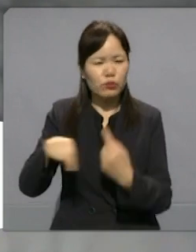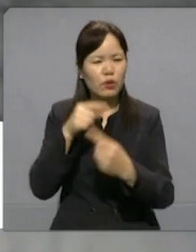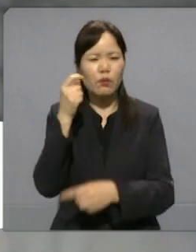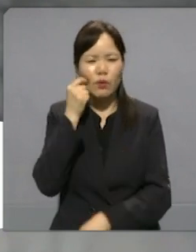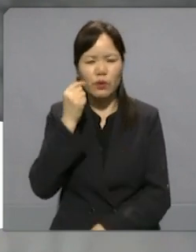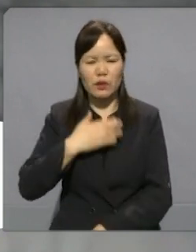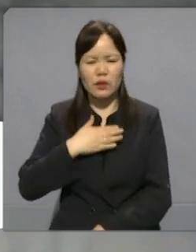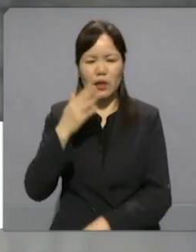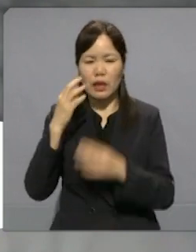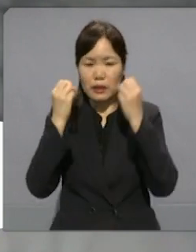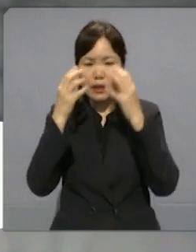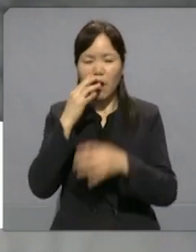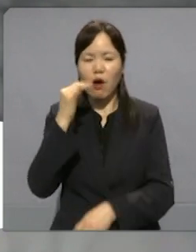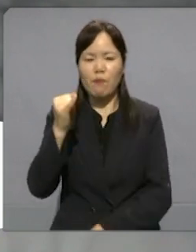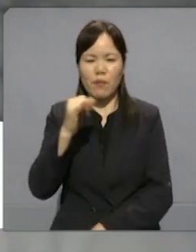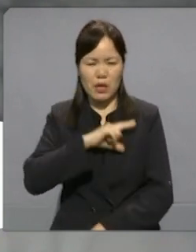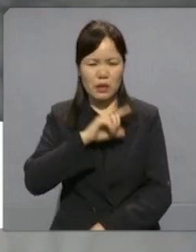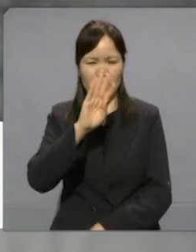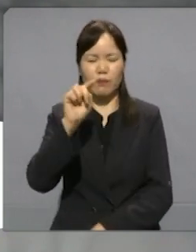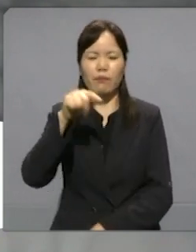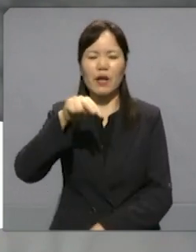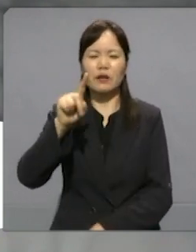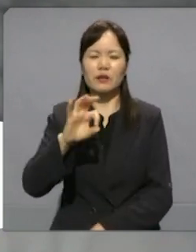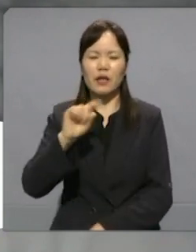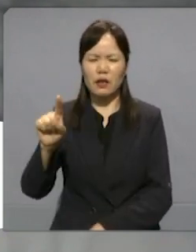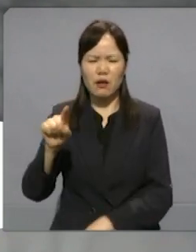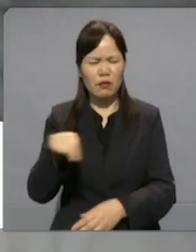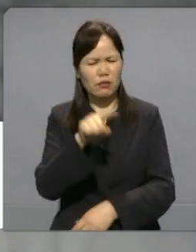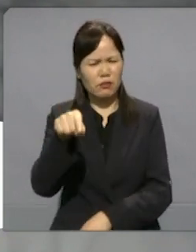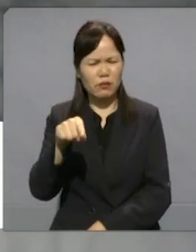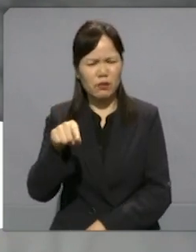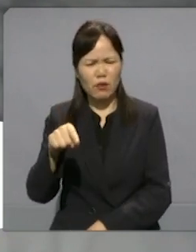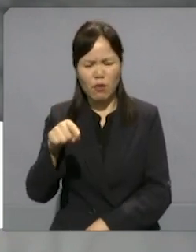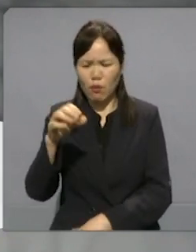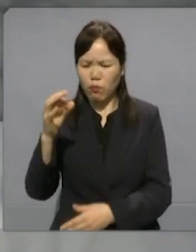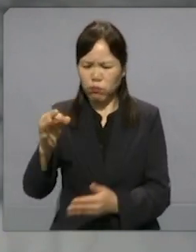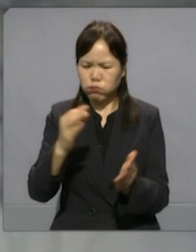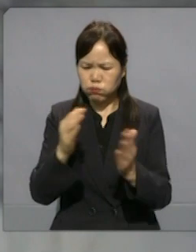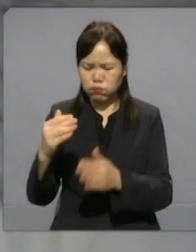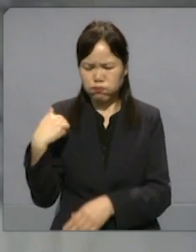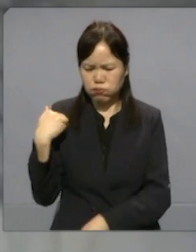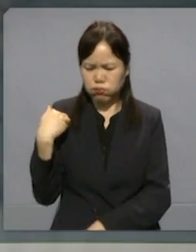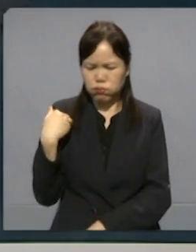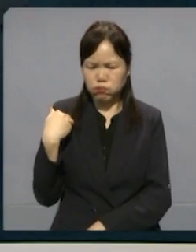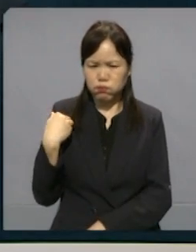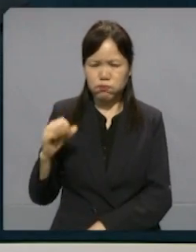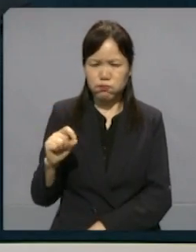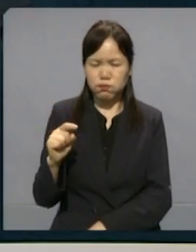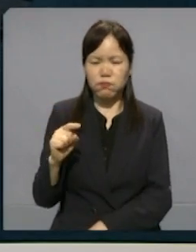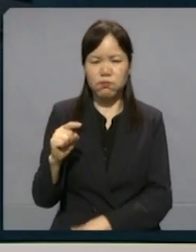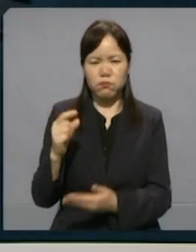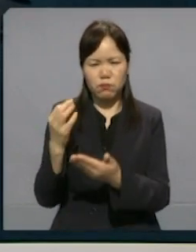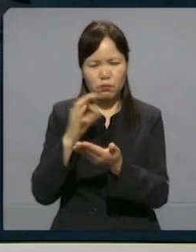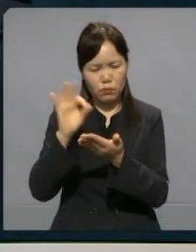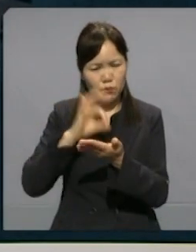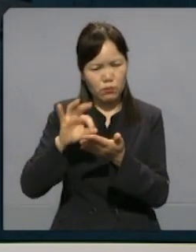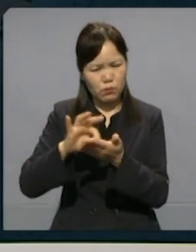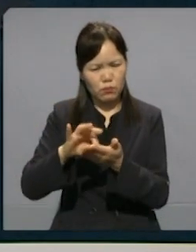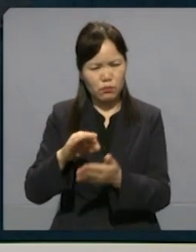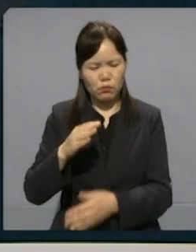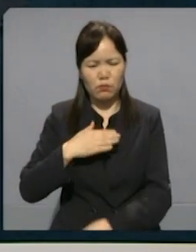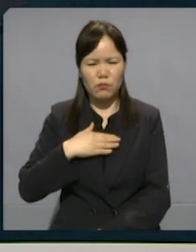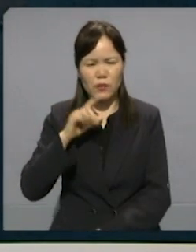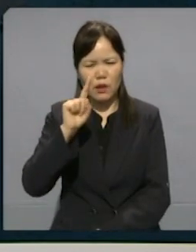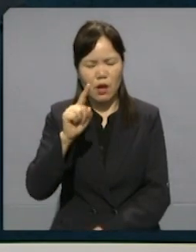새엄마의 이름은 박상아입니다. 이들은 7천 5를 검은 돈을 사용해가며 삶을 영위해가고 있으며 나 한 사람에게만